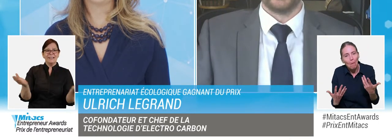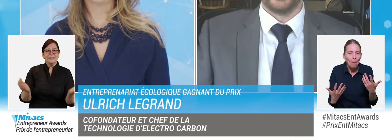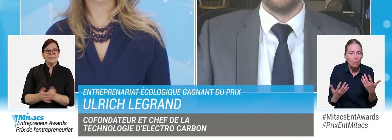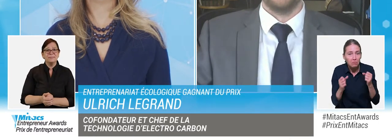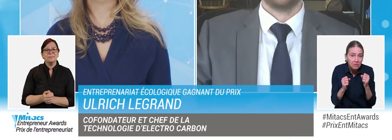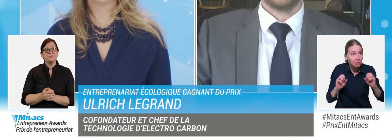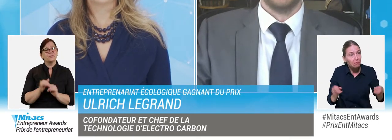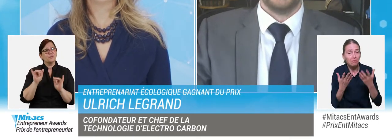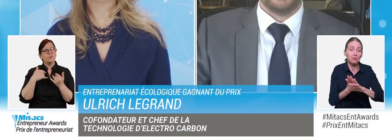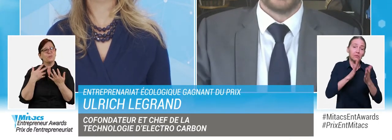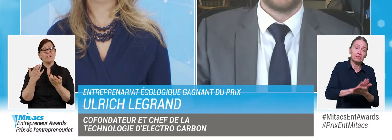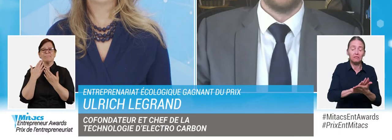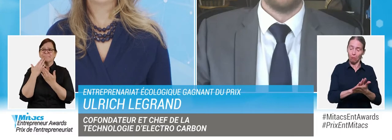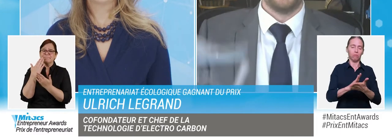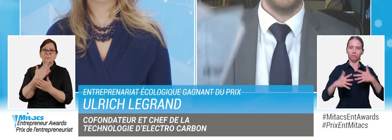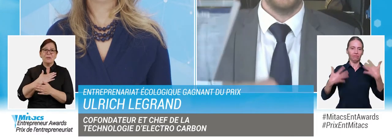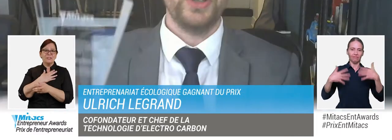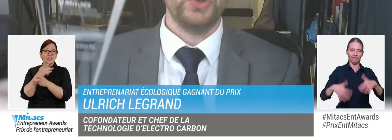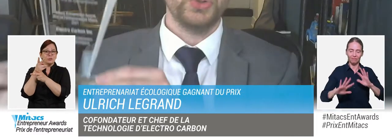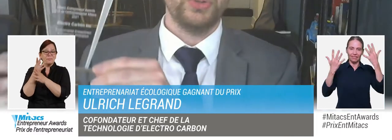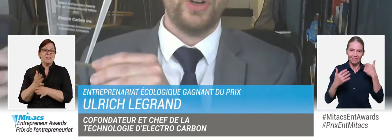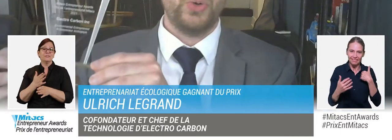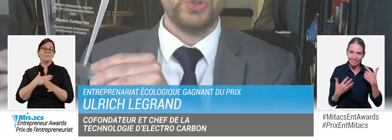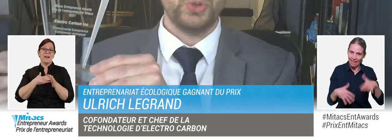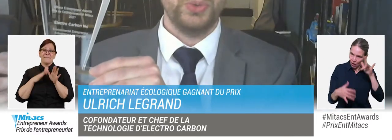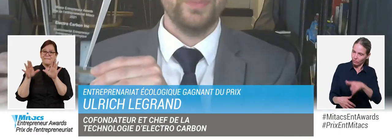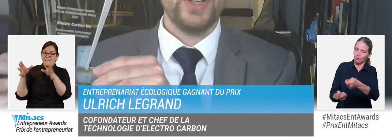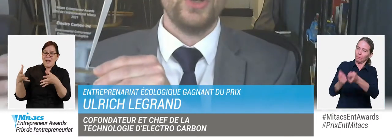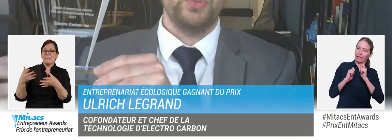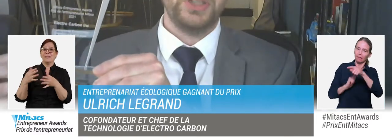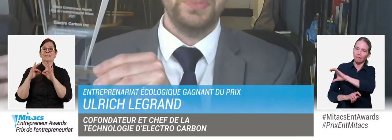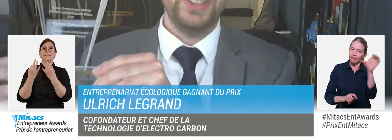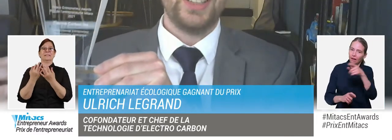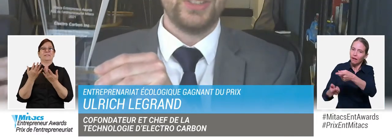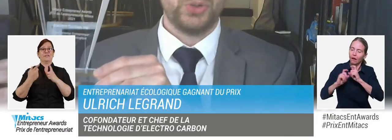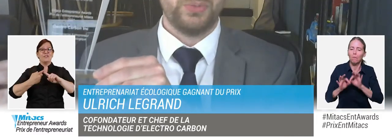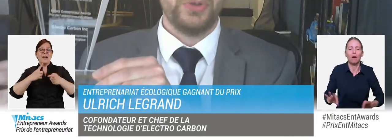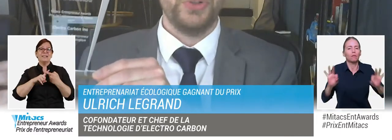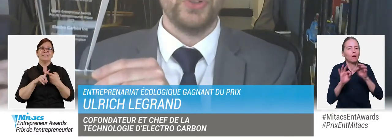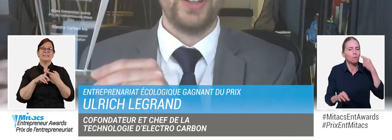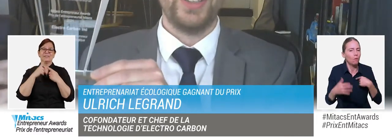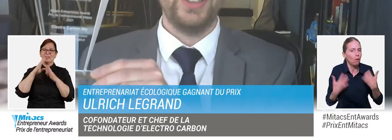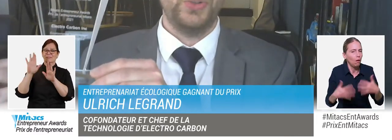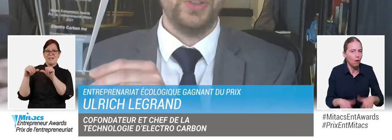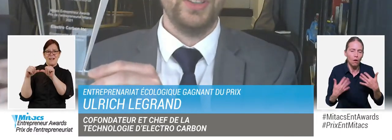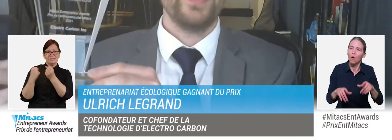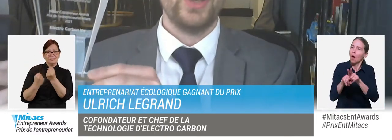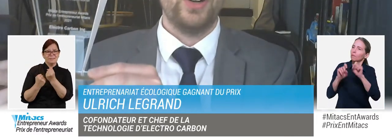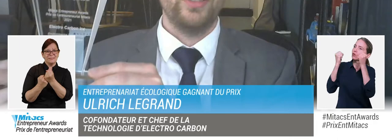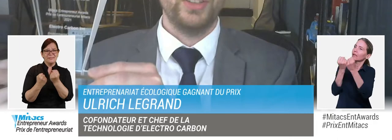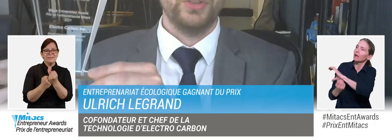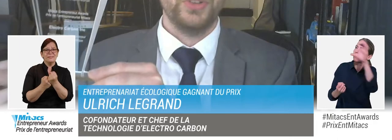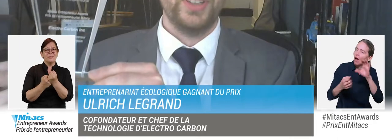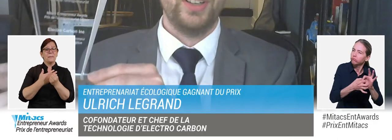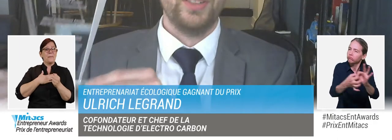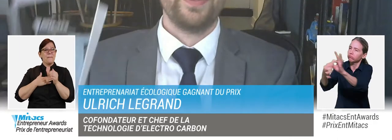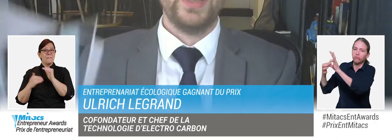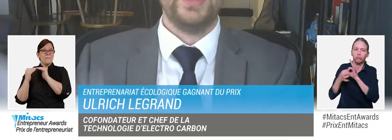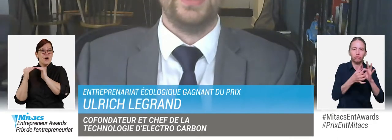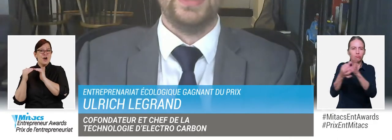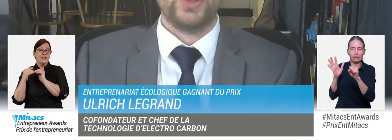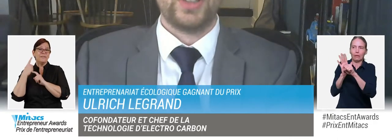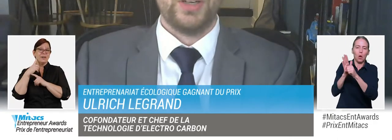technologie d'électrocarbone. Je suis particulièrement honoré de recevoir aujourd'hui le prix Mitacs Entrepreneur dans la catégorie